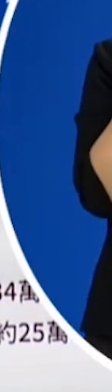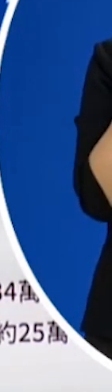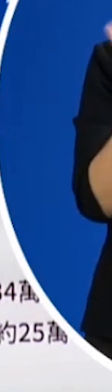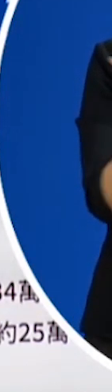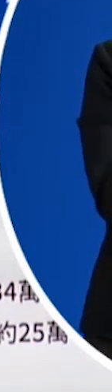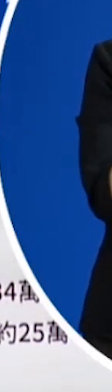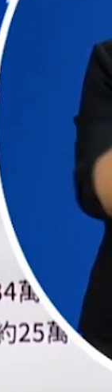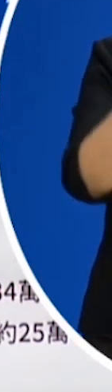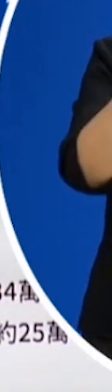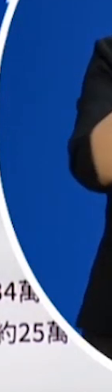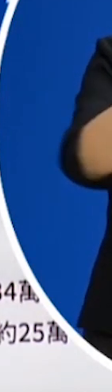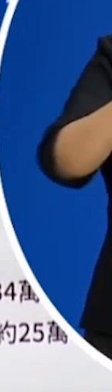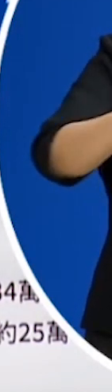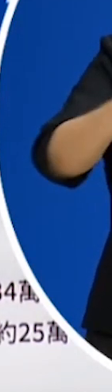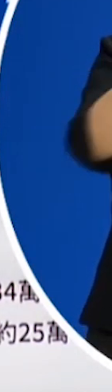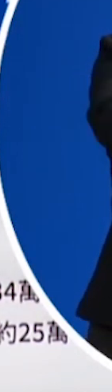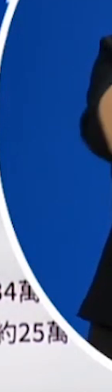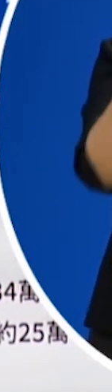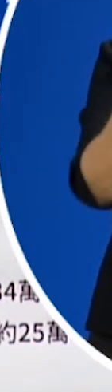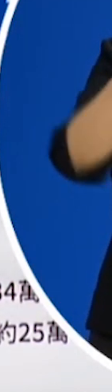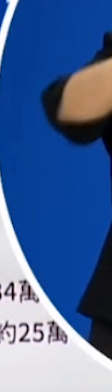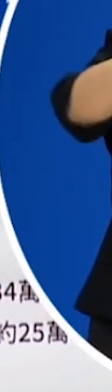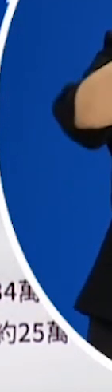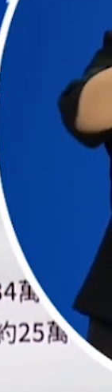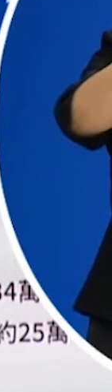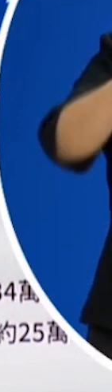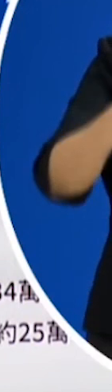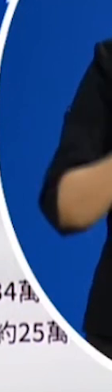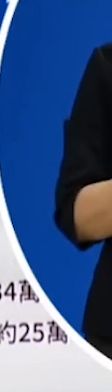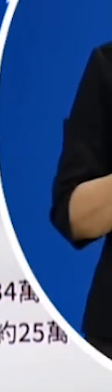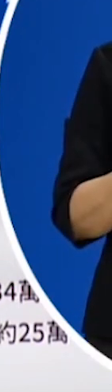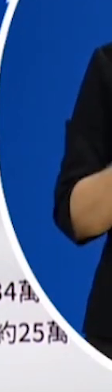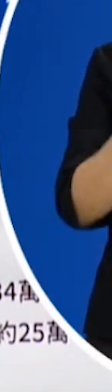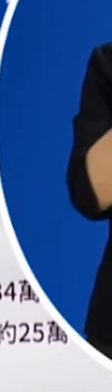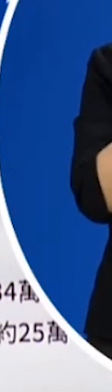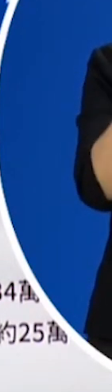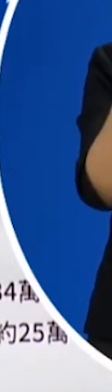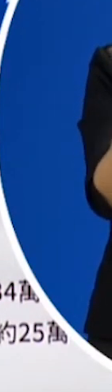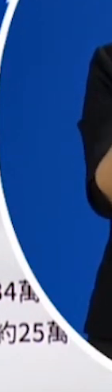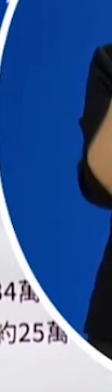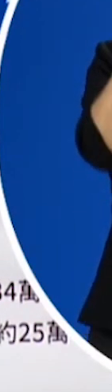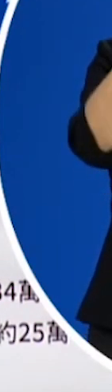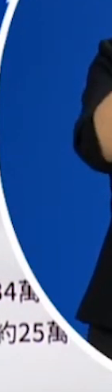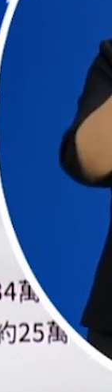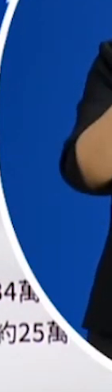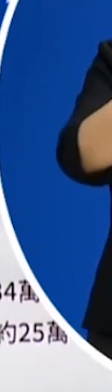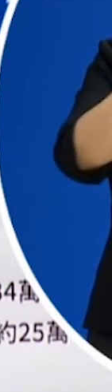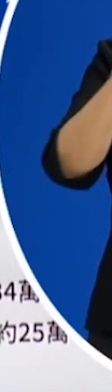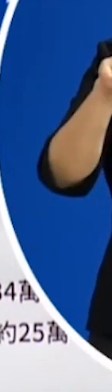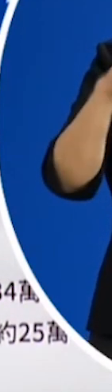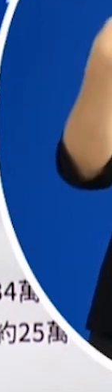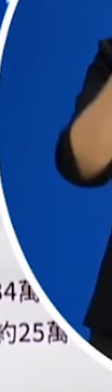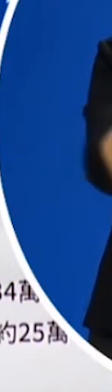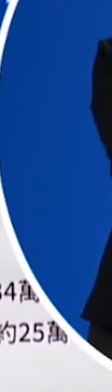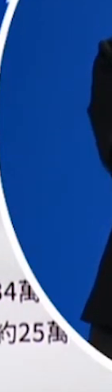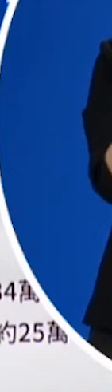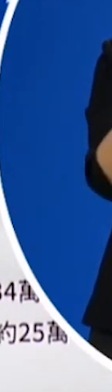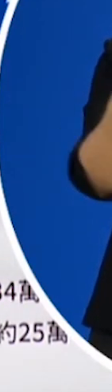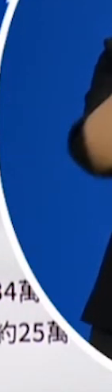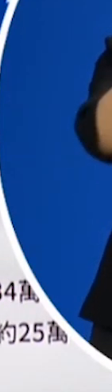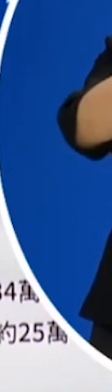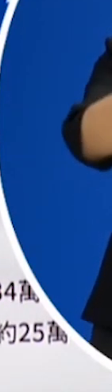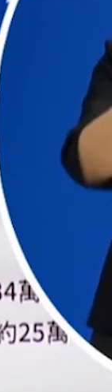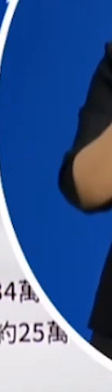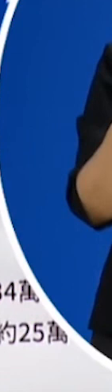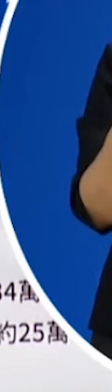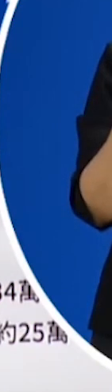哈来做一个哈优先了哈，那但我们还是要看这相对量的一个分配。好，然后第二，为什么